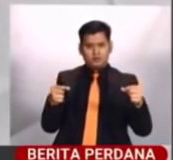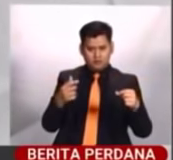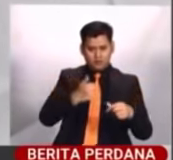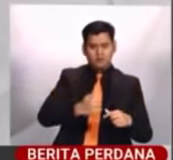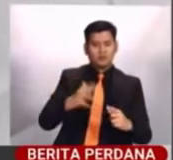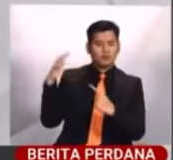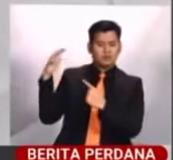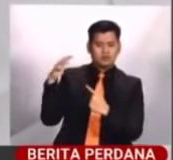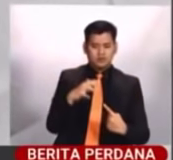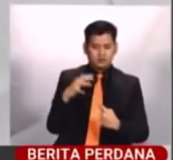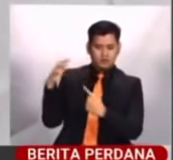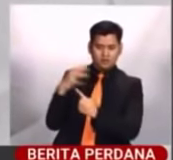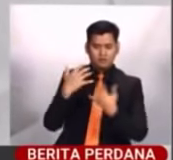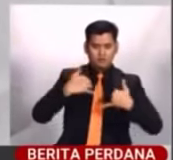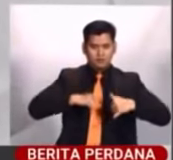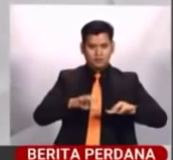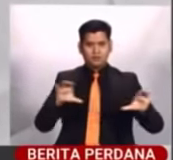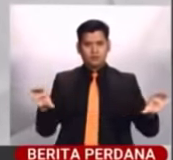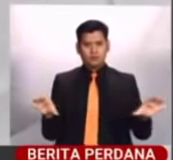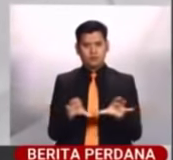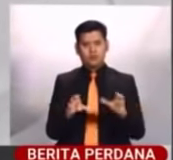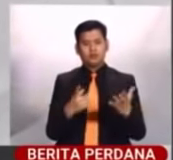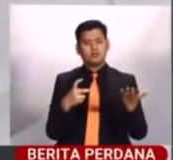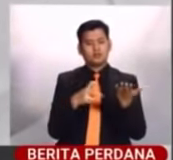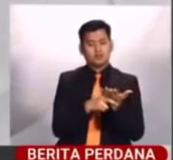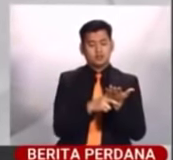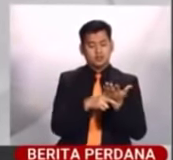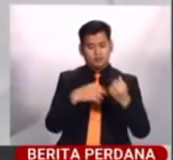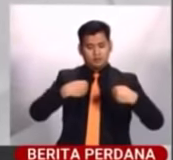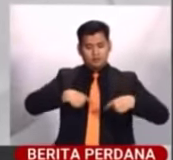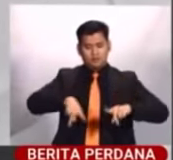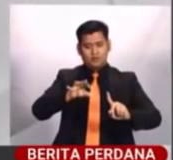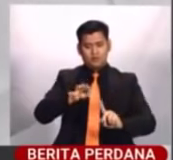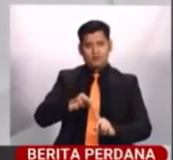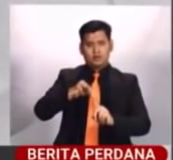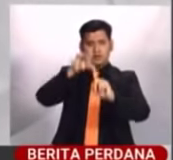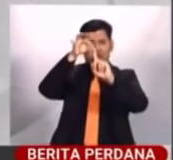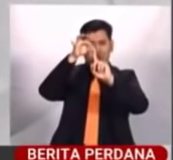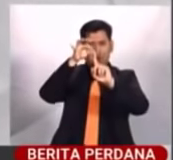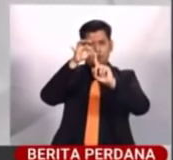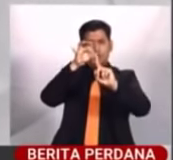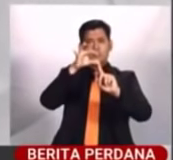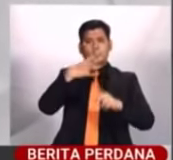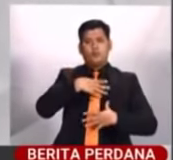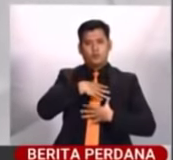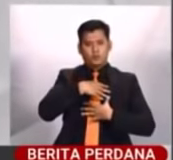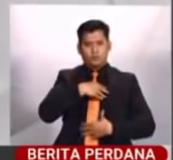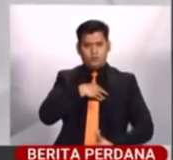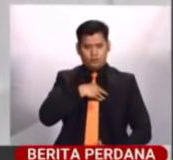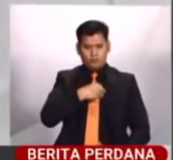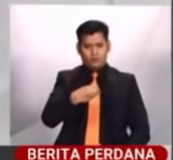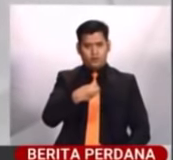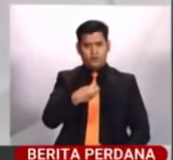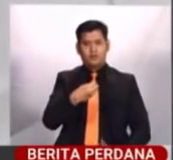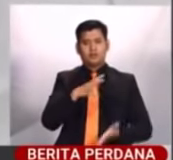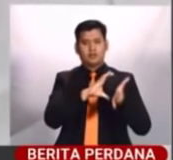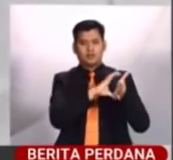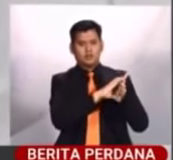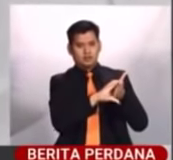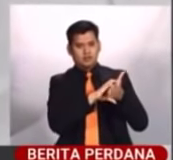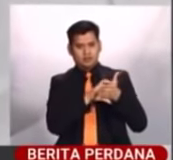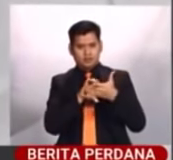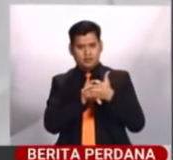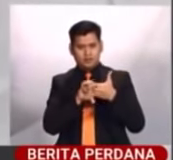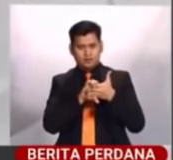kejohanan kelayakan masih berlangsung serta tiket peluang khas atau wild card. Presiden Majlis Olimpik Malaysia MOM, Dato' Sri